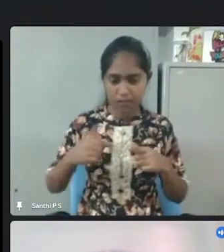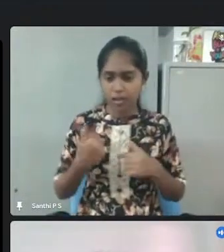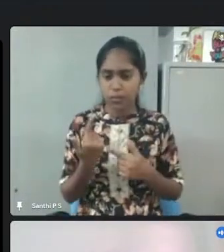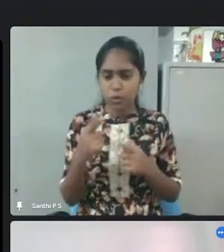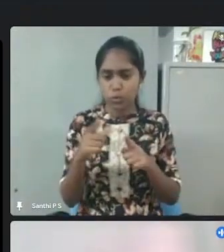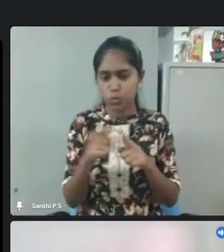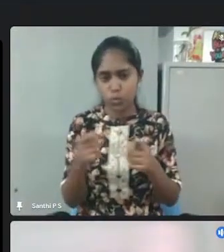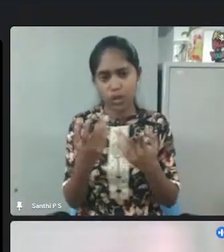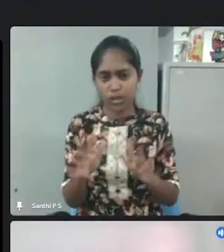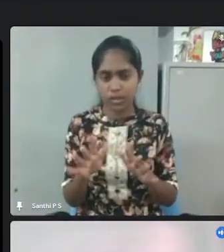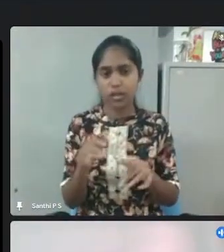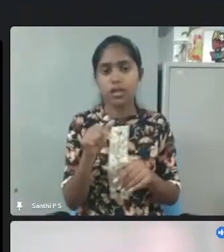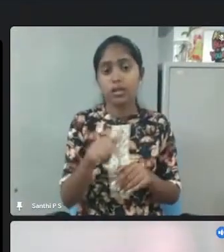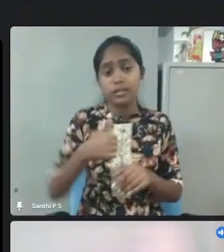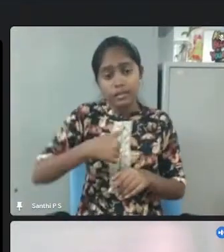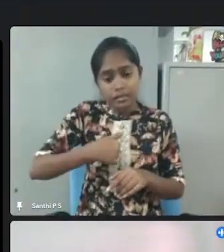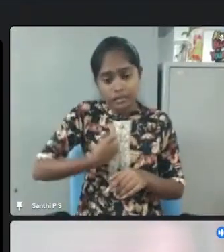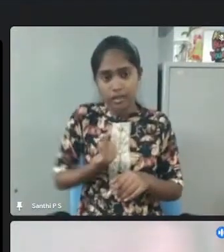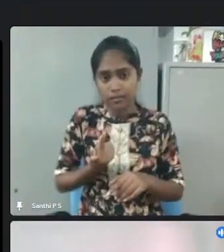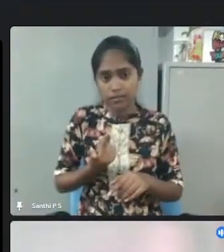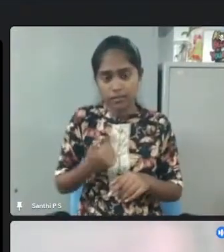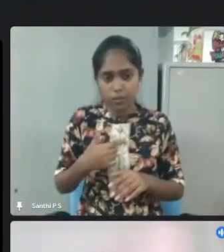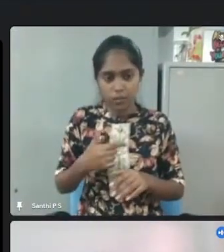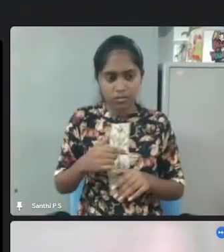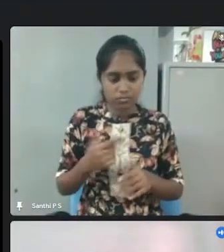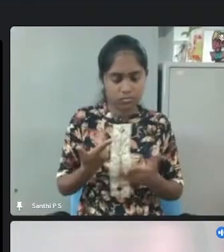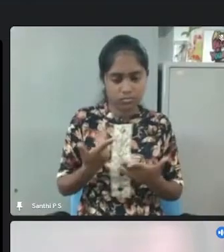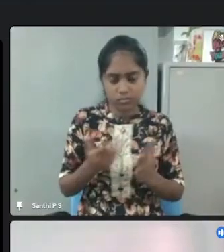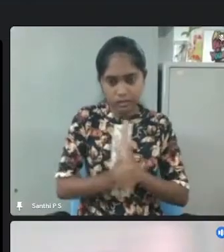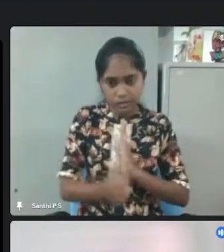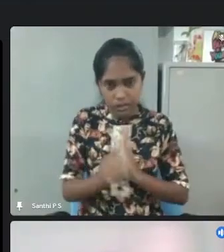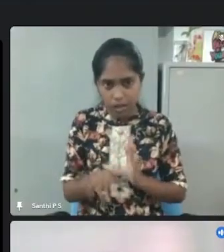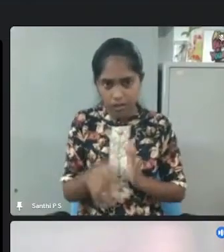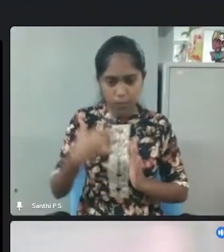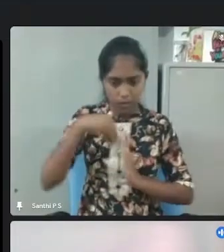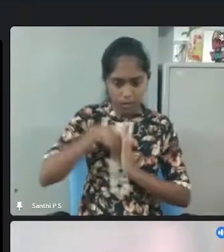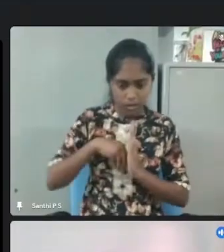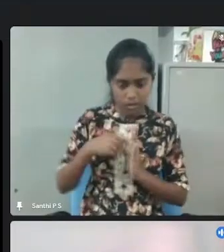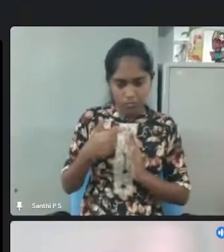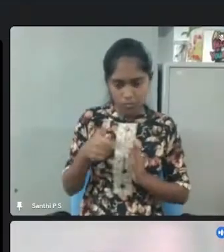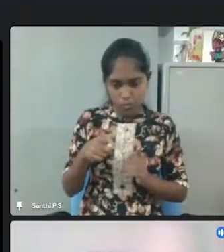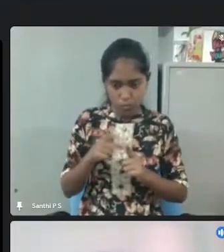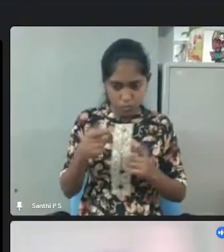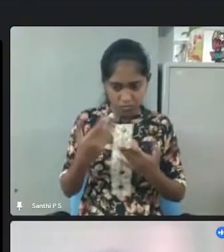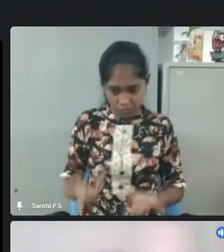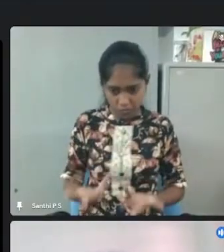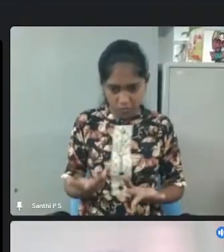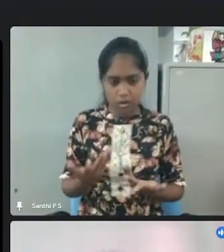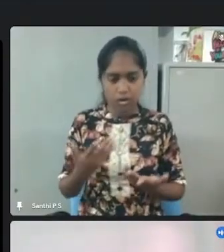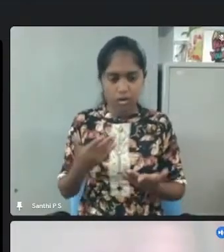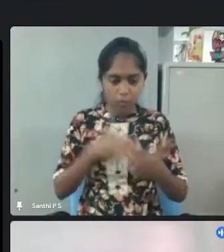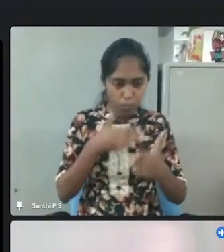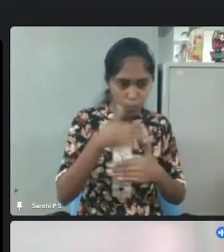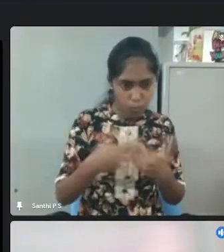കാര്യങ്ങളിൽ സ്വയം പര്യാപ്തതയും അത് കഴിവുകൾ ഉപയോഗിച്ച് പരിമിതികളെ മറികടന്ന് പുറത്തോട്ട് വരാനുള്ള ആഗ്രഹവും,